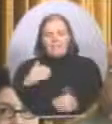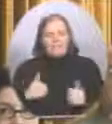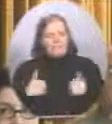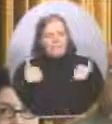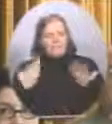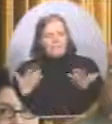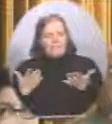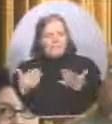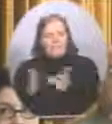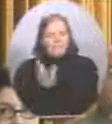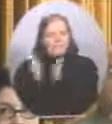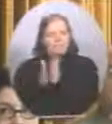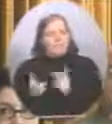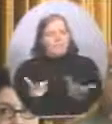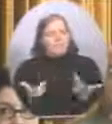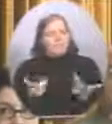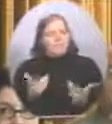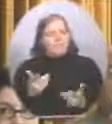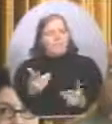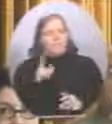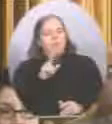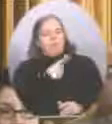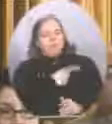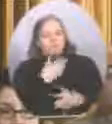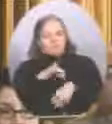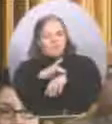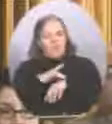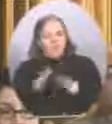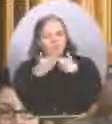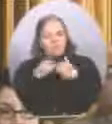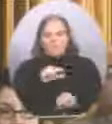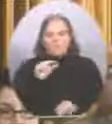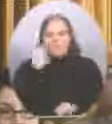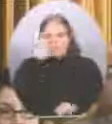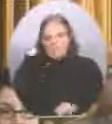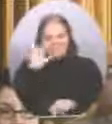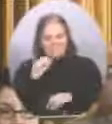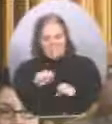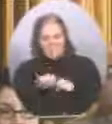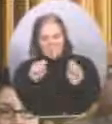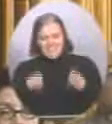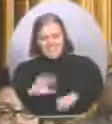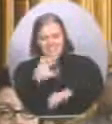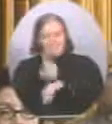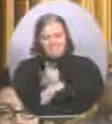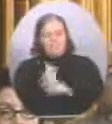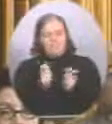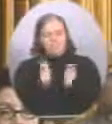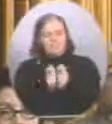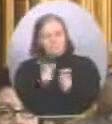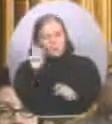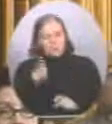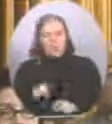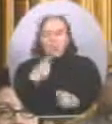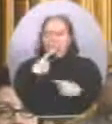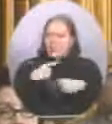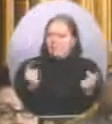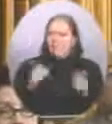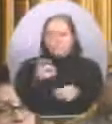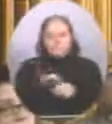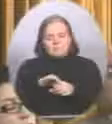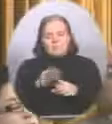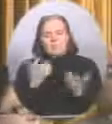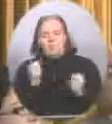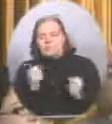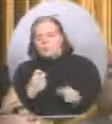Les experts de la santé et les provinces demandent au fédéral d'établir un système où l'industrie sera obligée de dévoiler les médicaments